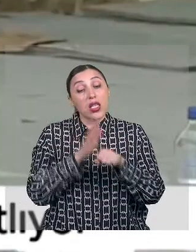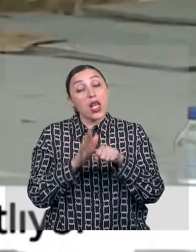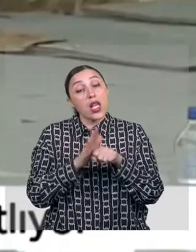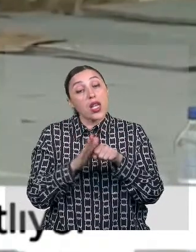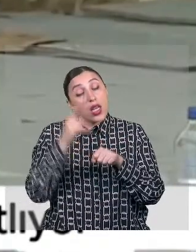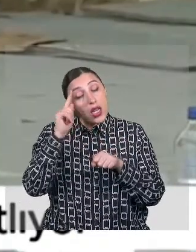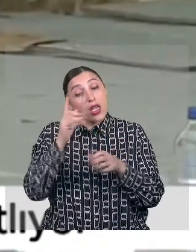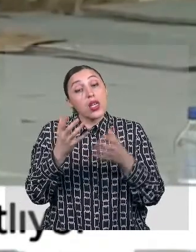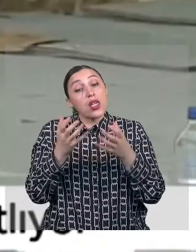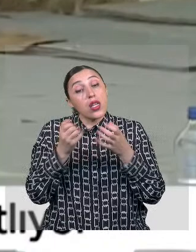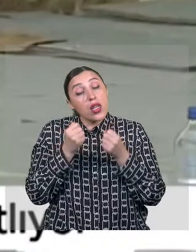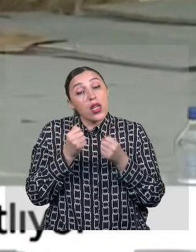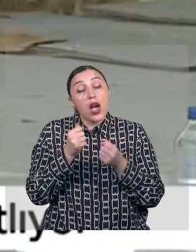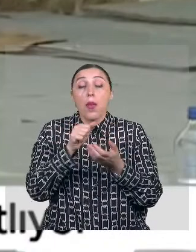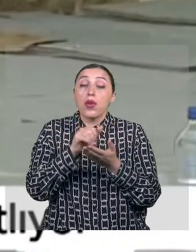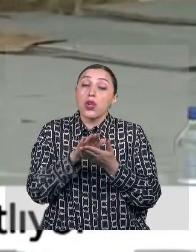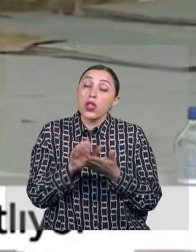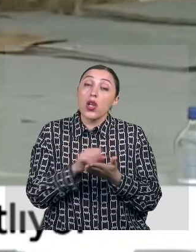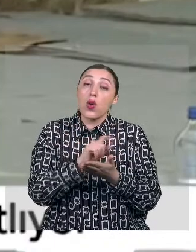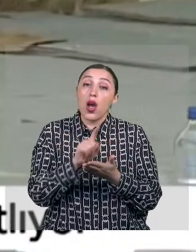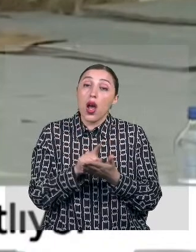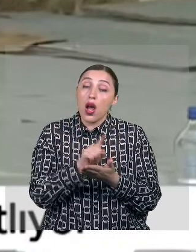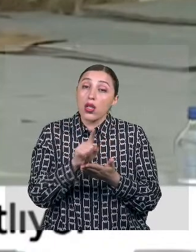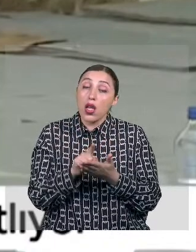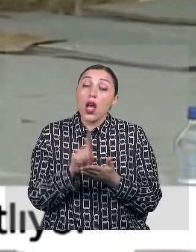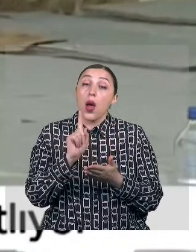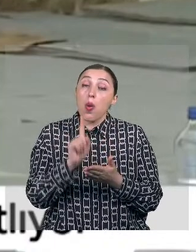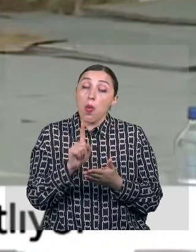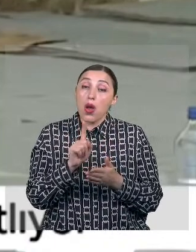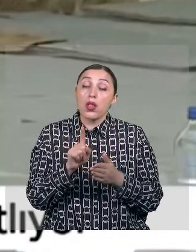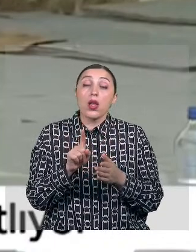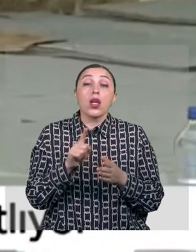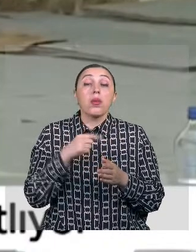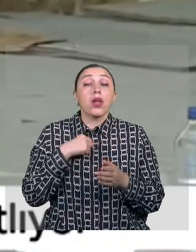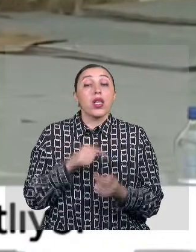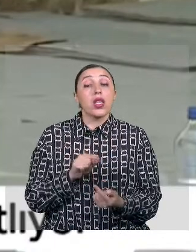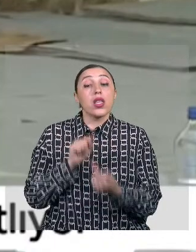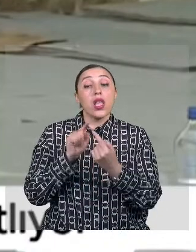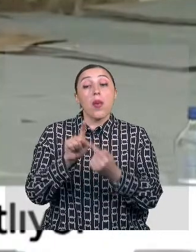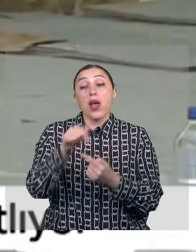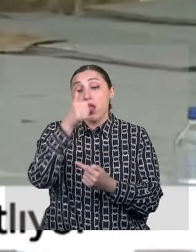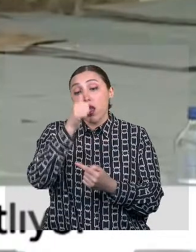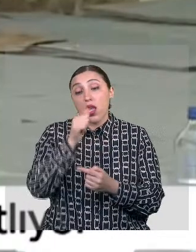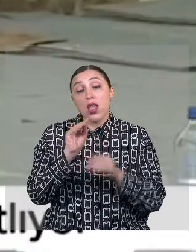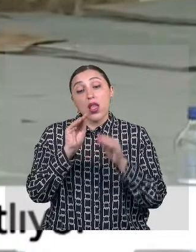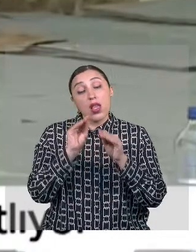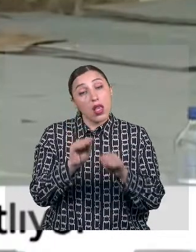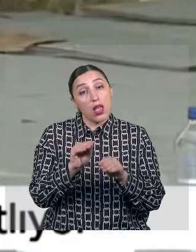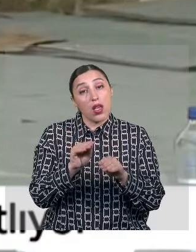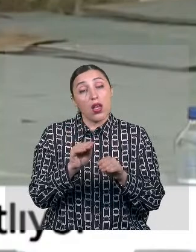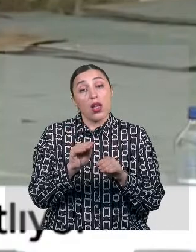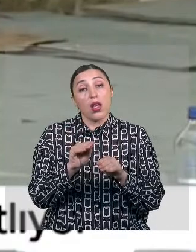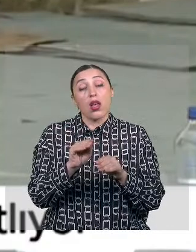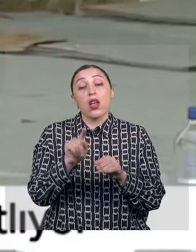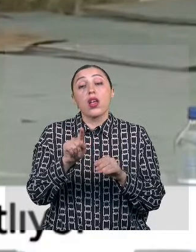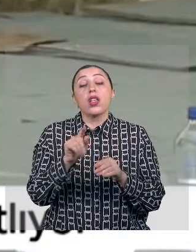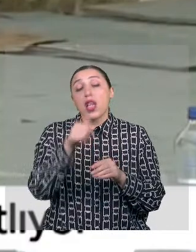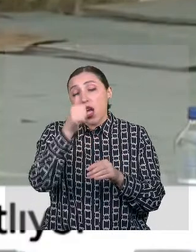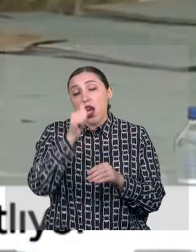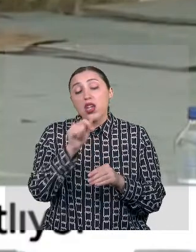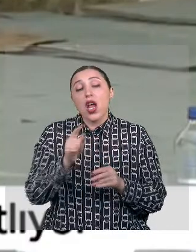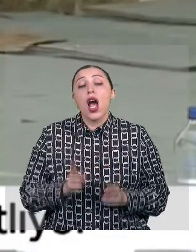ցեղասպանությունը ճանաչելու կամ ժխտելու հարցով, բայց մենք չենք ընդունում այդ հուշարձանի տեղադրումը, որը գովաբանում